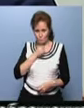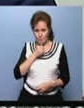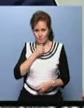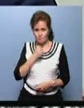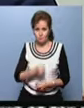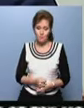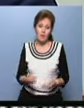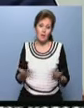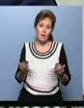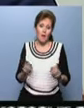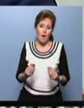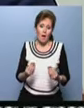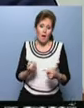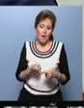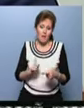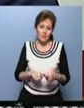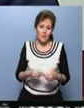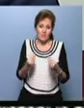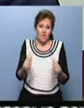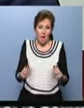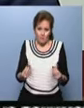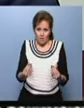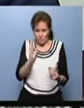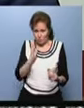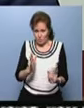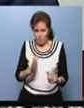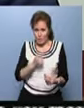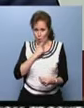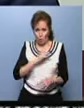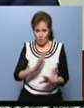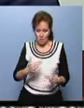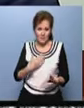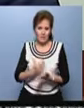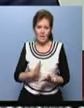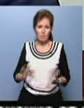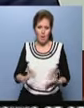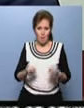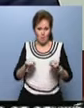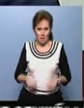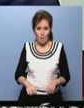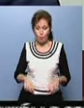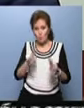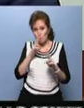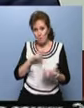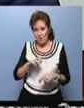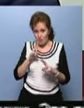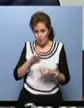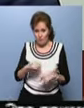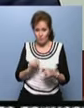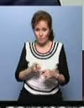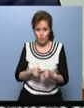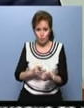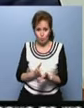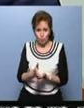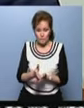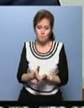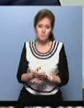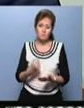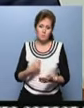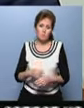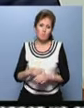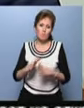Давайте, наверное, будет это некорректно. Мы не имеем таких полномочий вот именно проверять в этой части. Наверное, в этой части все